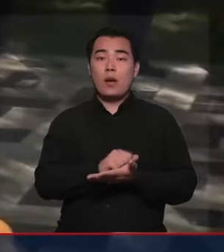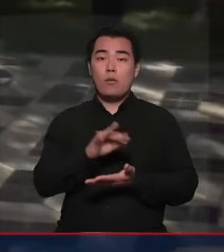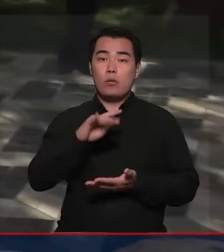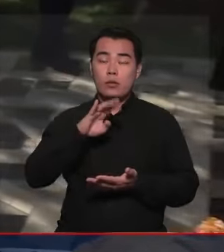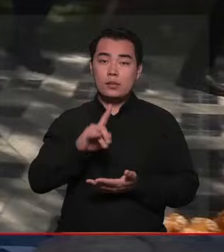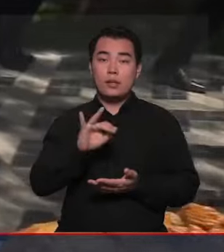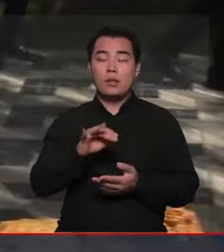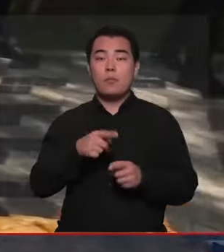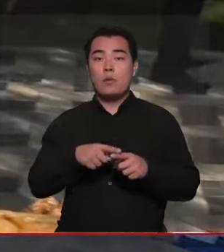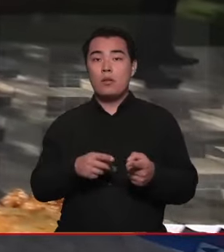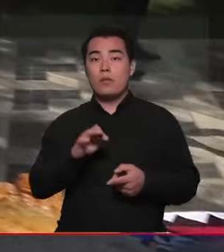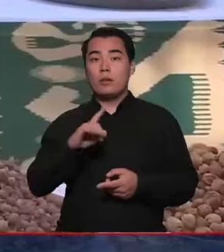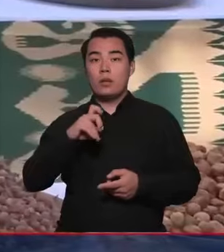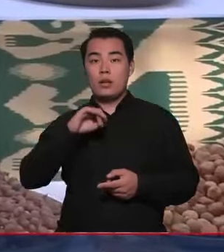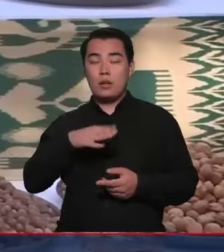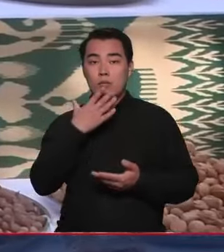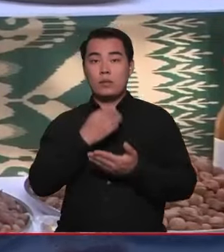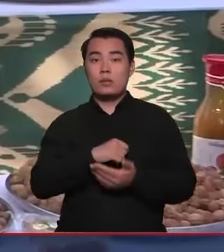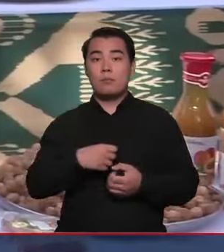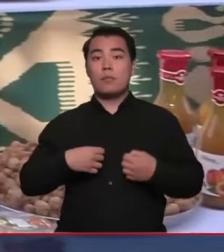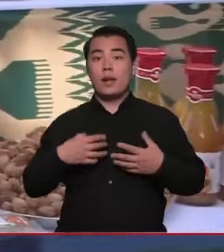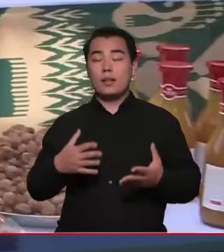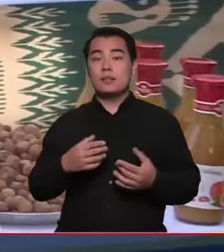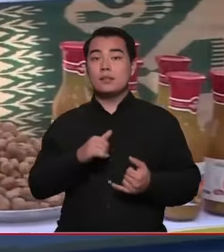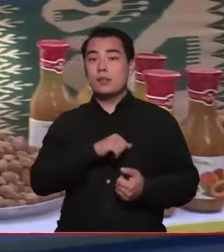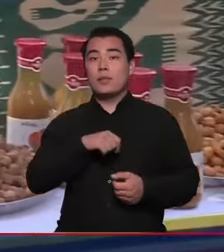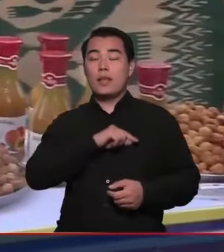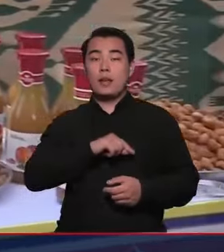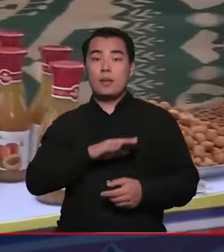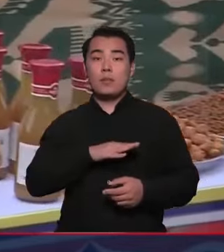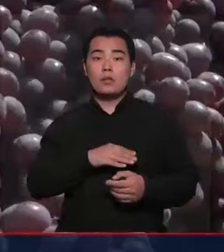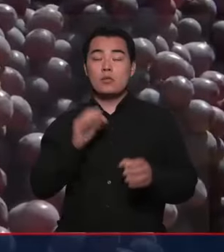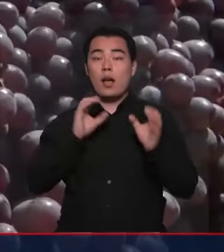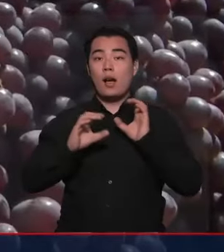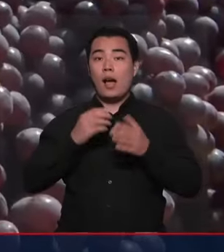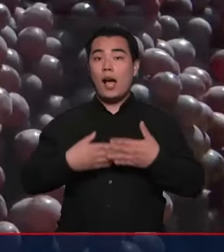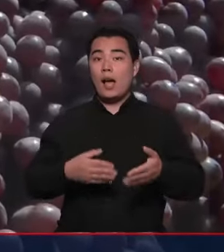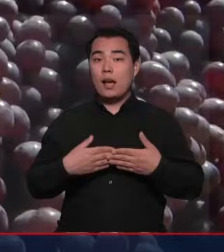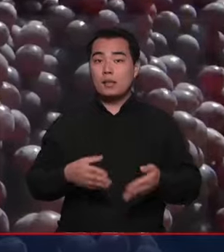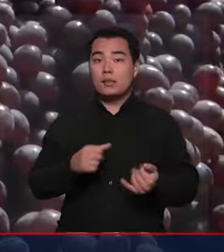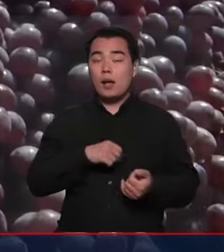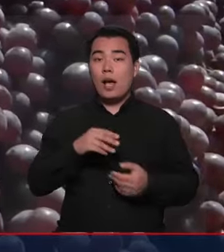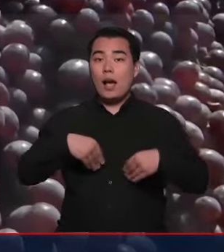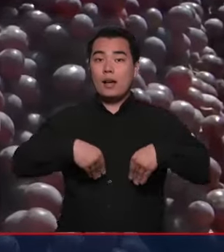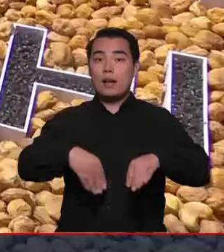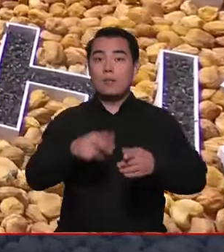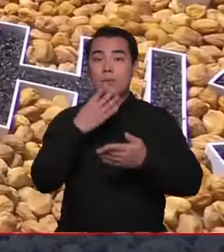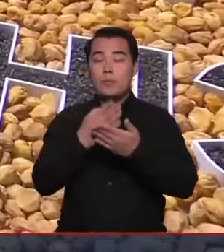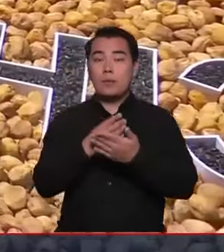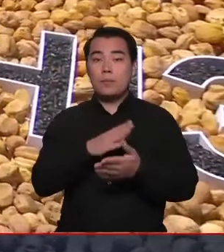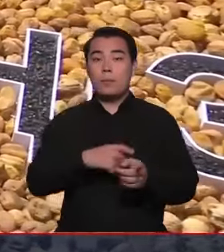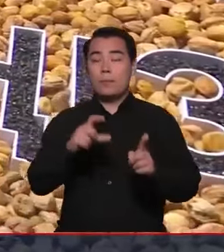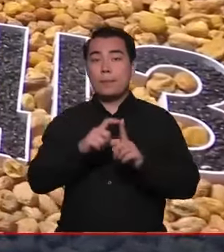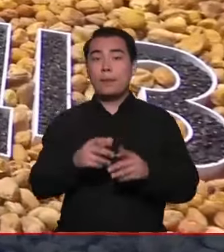и полуфабрикаты. Свой вклад в праздничное настроение внесли и студенты аграрного университета. Красивый ковер из сухофруктов со